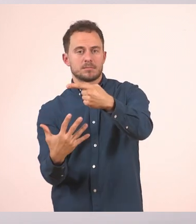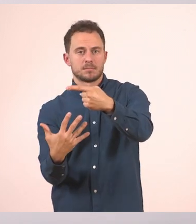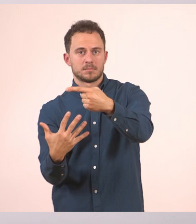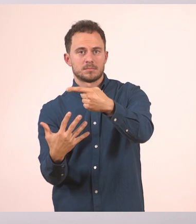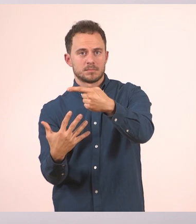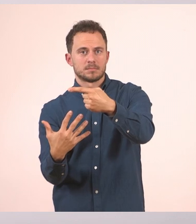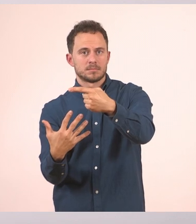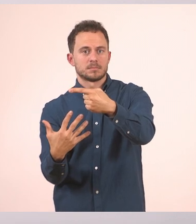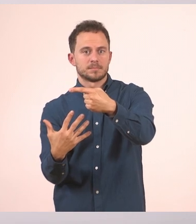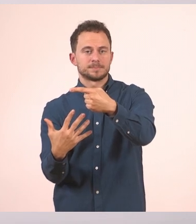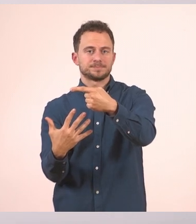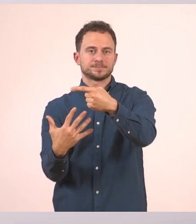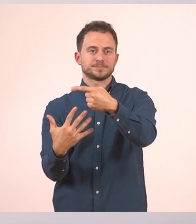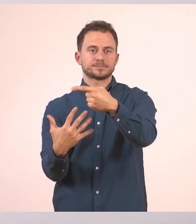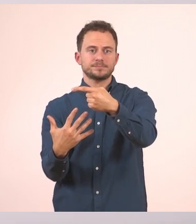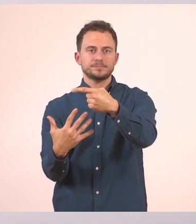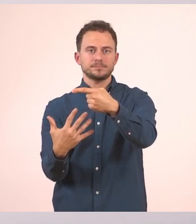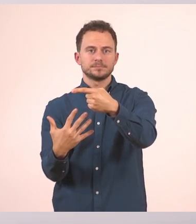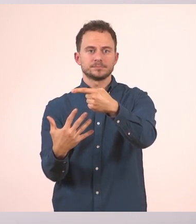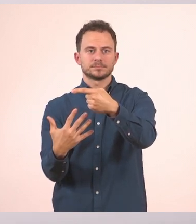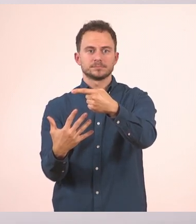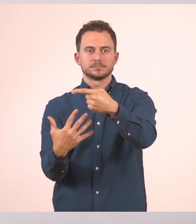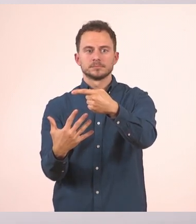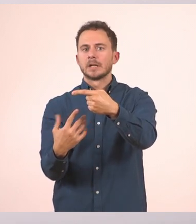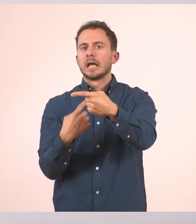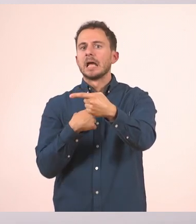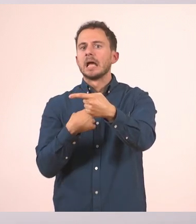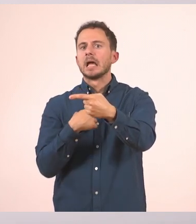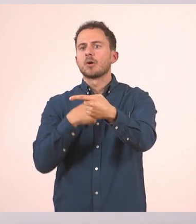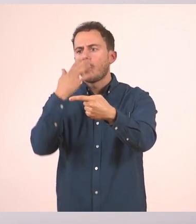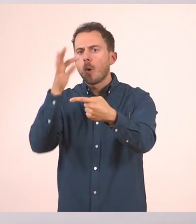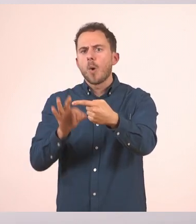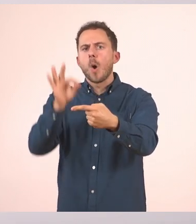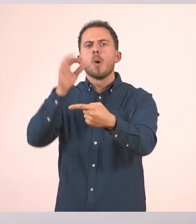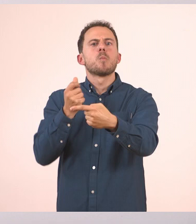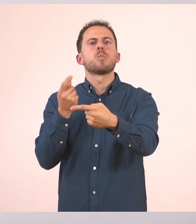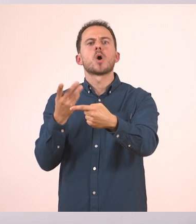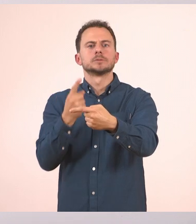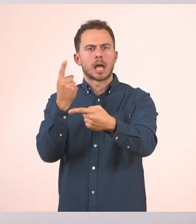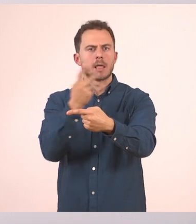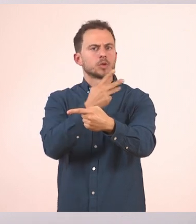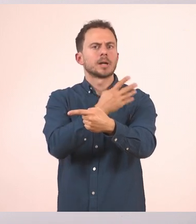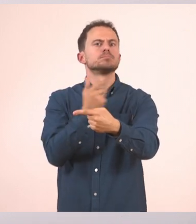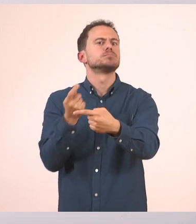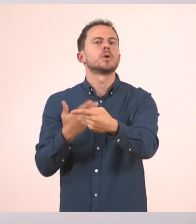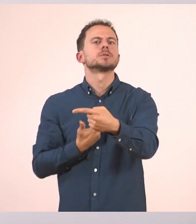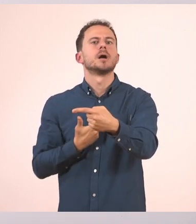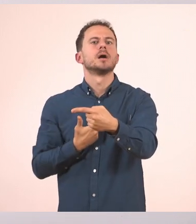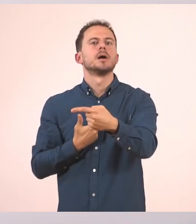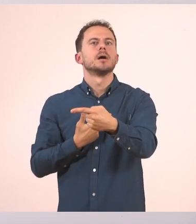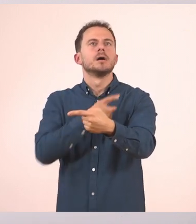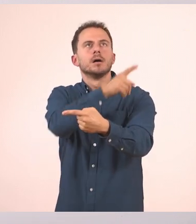1, 2, 3, 4, 5 μπισκότα. Πόσα επέλεξα εγώ να φάω. Τι μέρος των μπισκότων